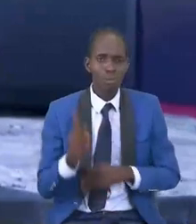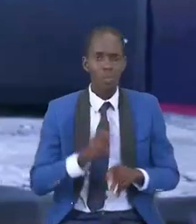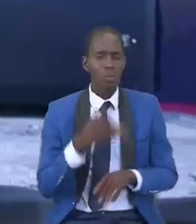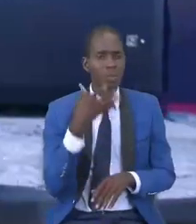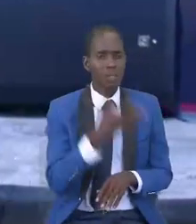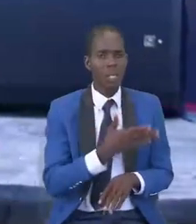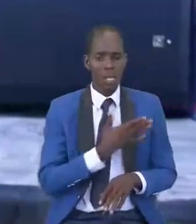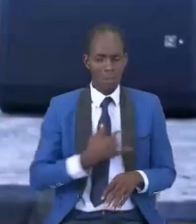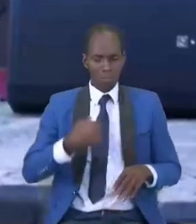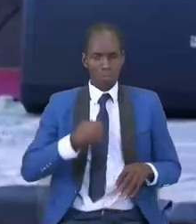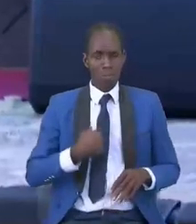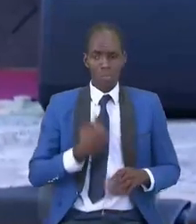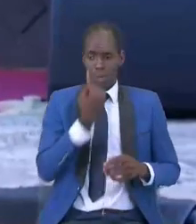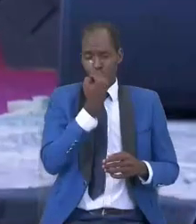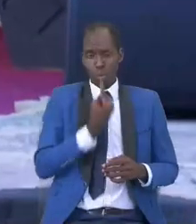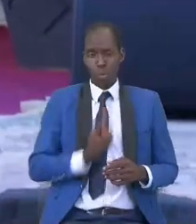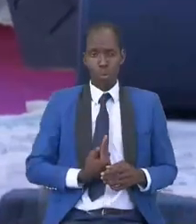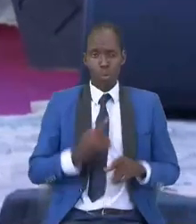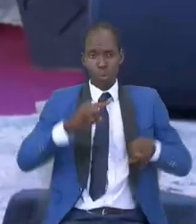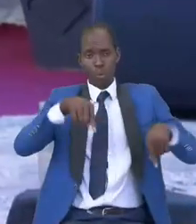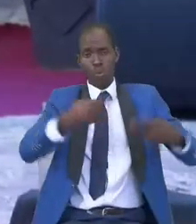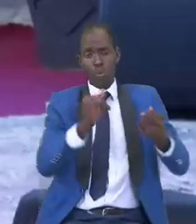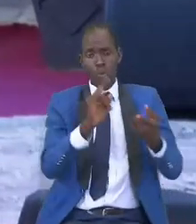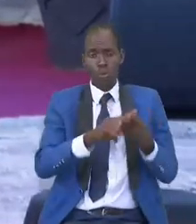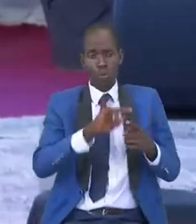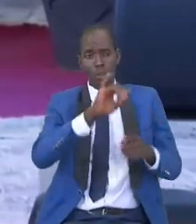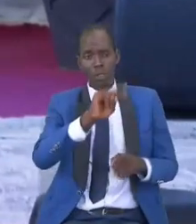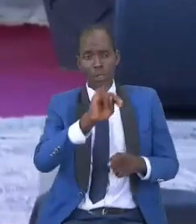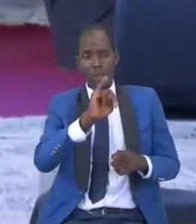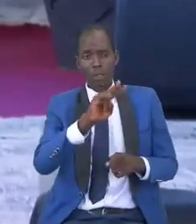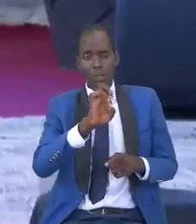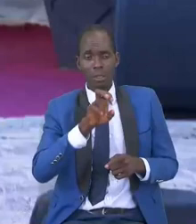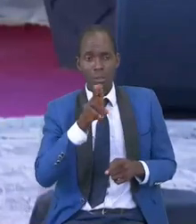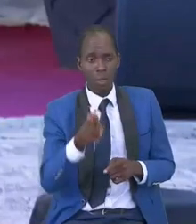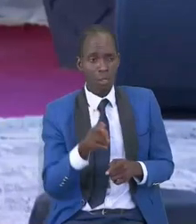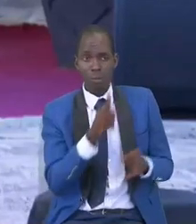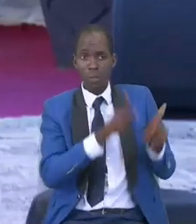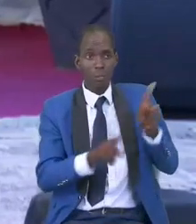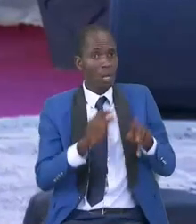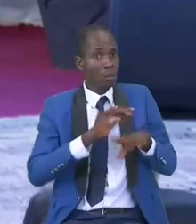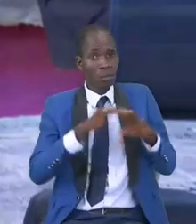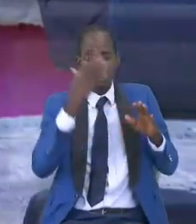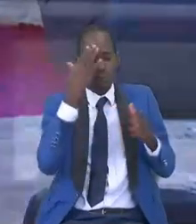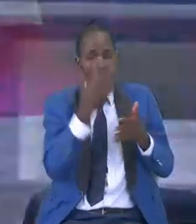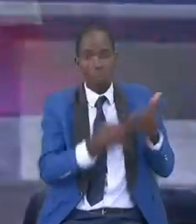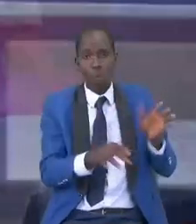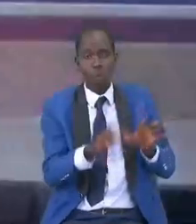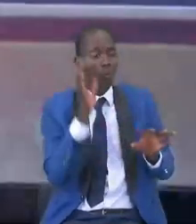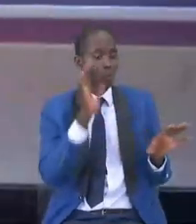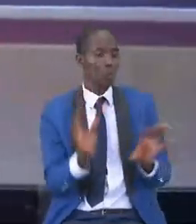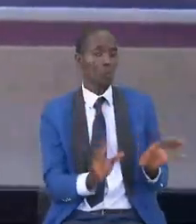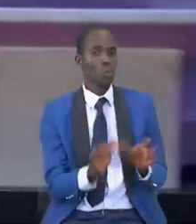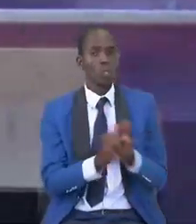moi. Moi seul, que j'aille à Ninive, ces gens-là, ils sont imprévisibles. C'est